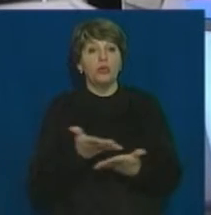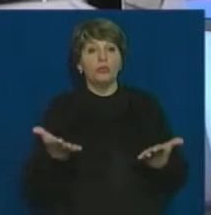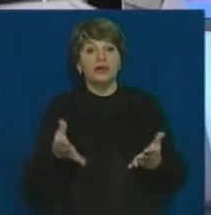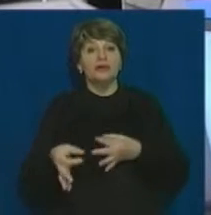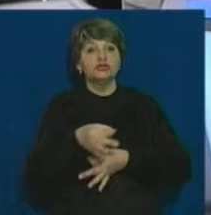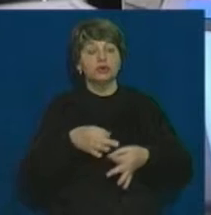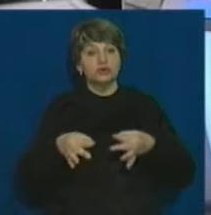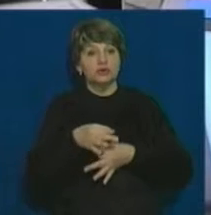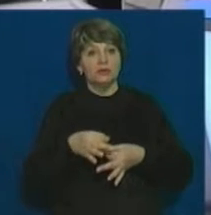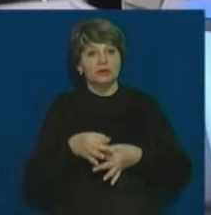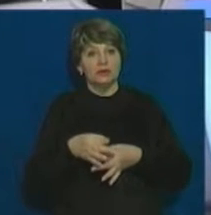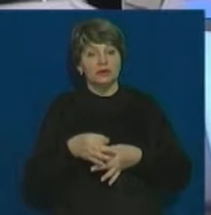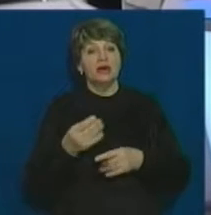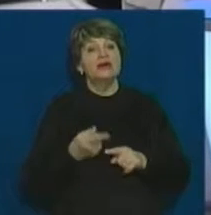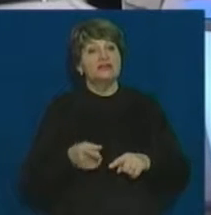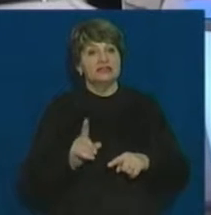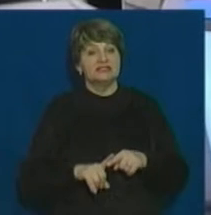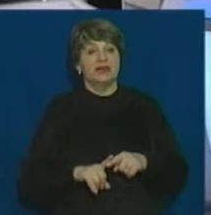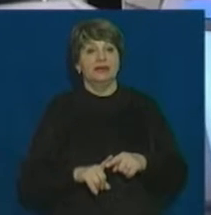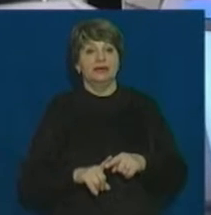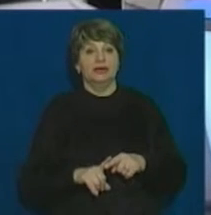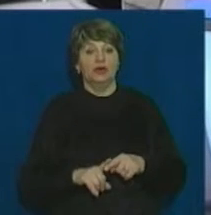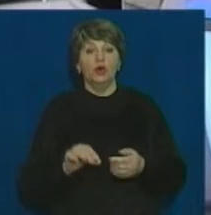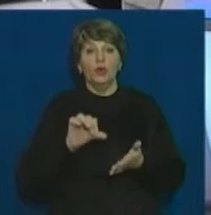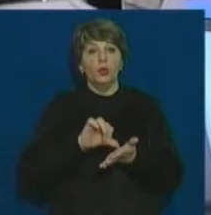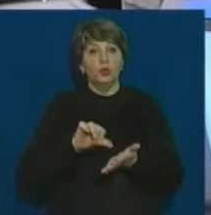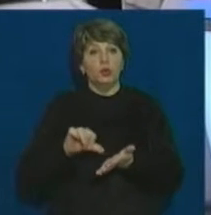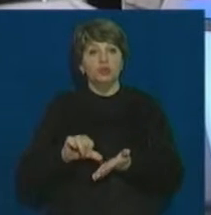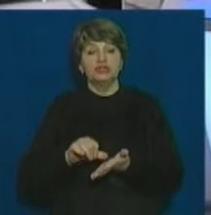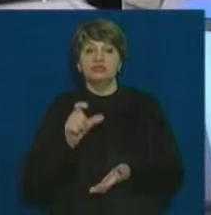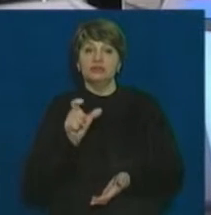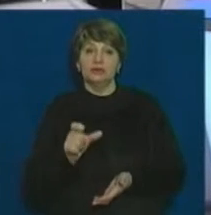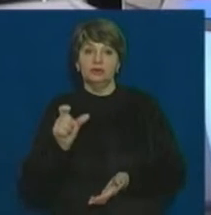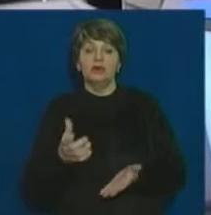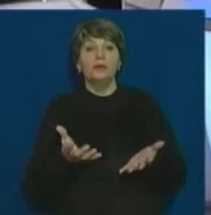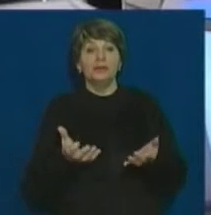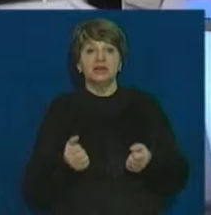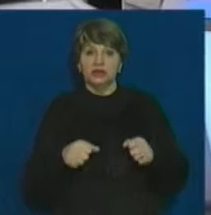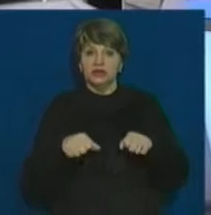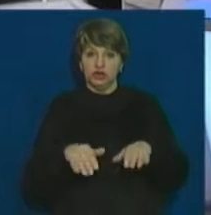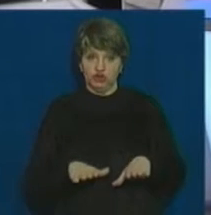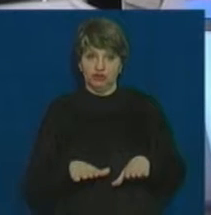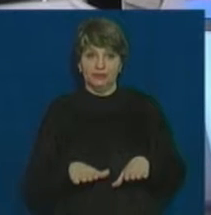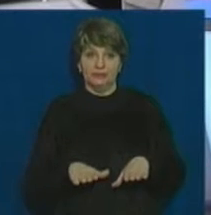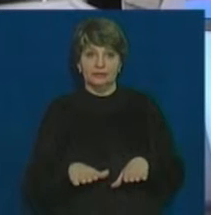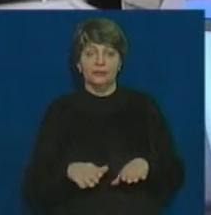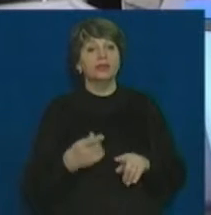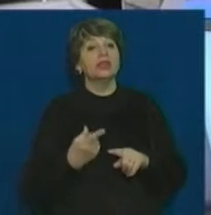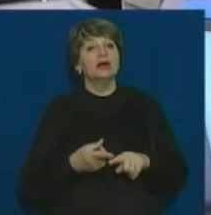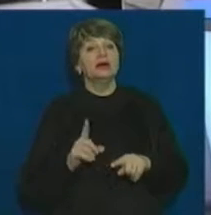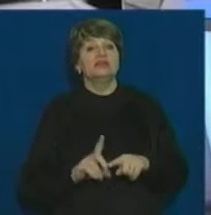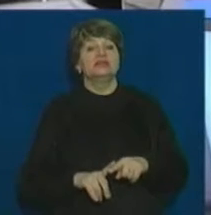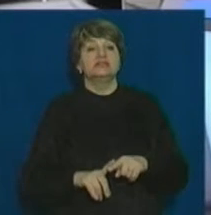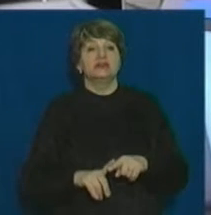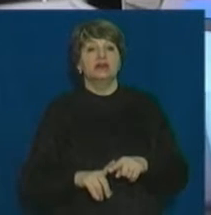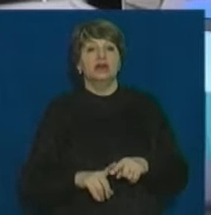Публічні консультації – це інструмент участі громадян в прийнятті рішень, це інструмент